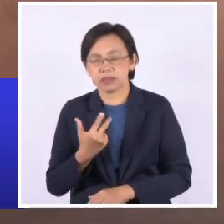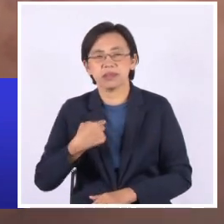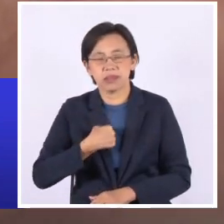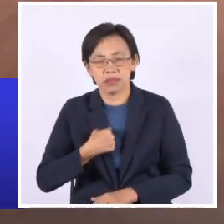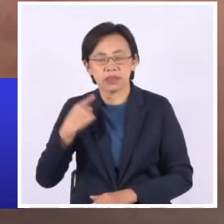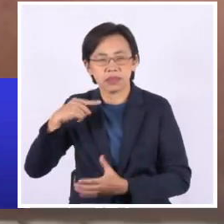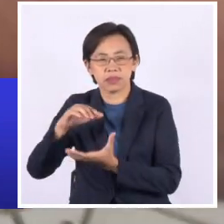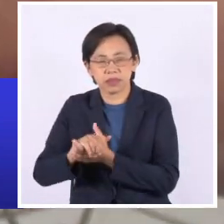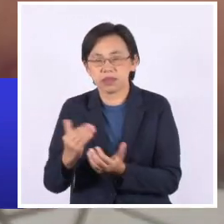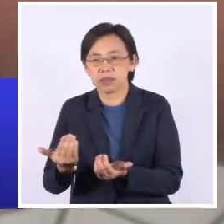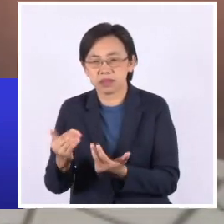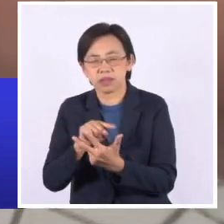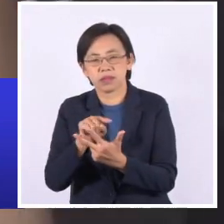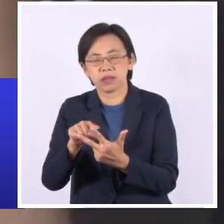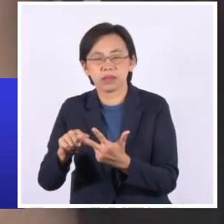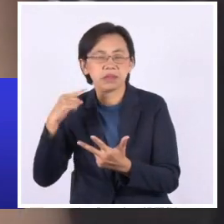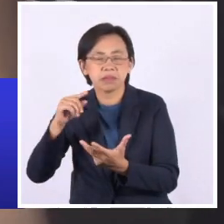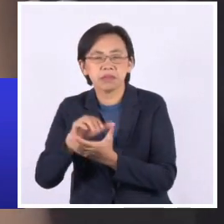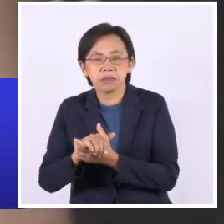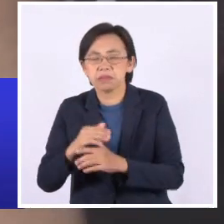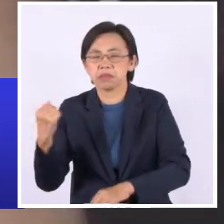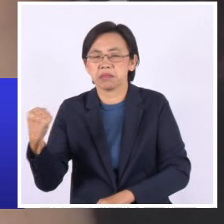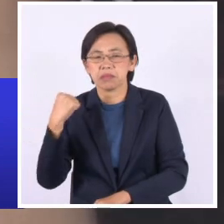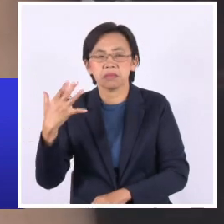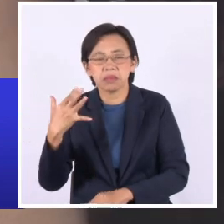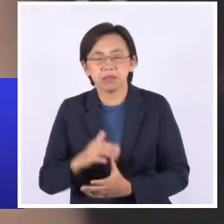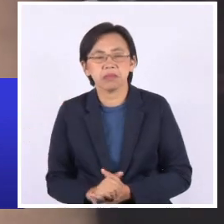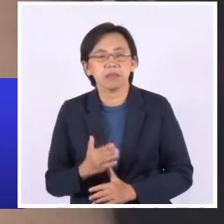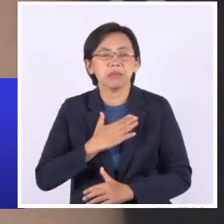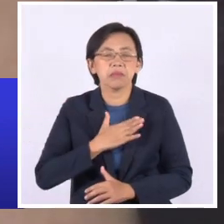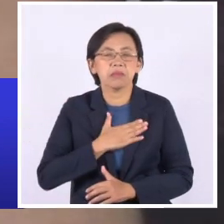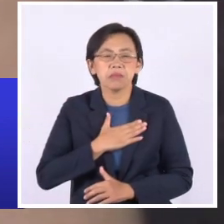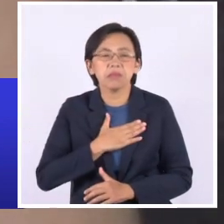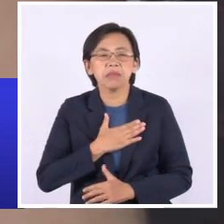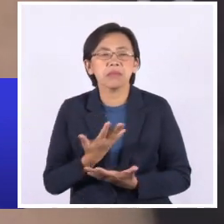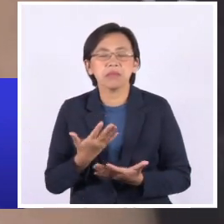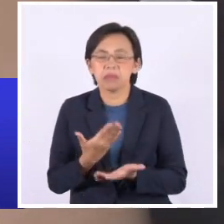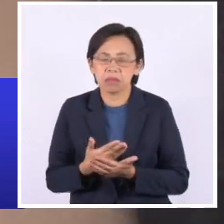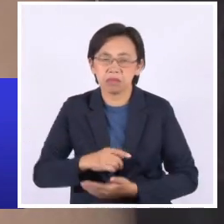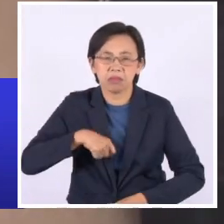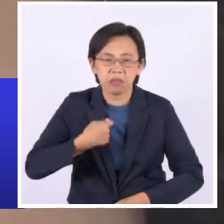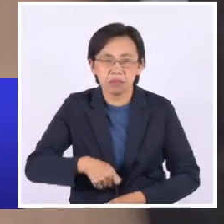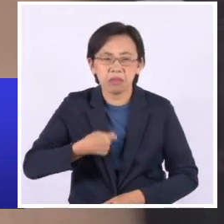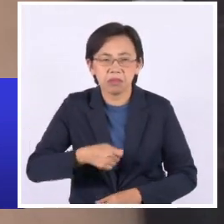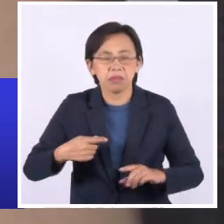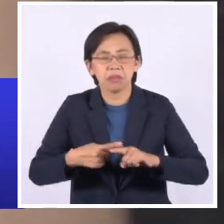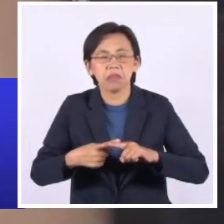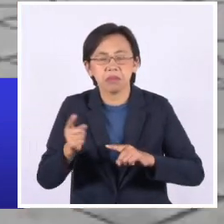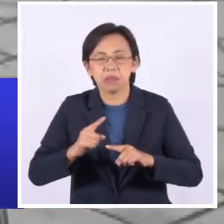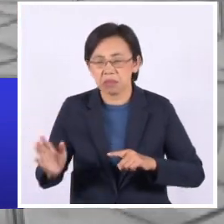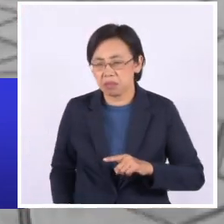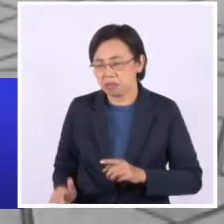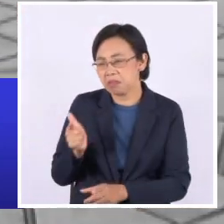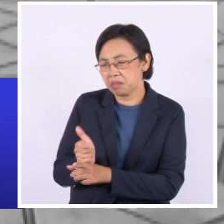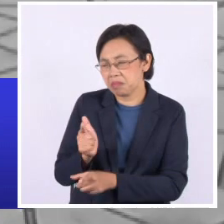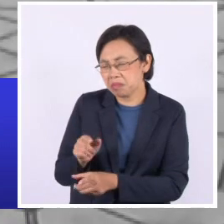ยาแล้วก็ลูกภรรยาก็ไม่ค่อยแข็งแรงนะคะกลายเป็นว่าต้องมานั่งเสียค่าใช้จ่ายกับการบาดเจ็บจากหมาที่ตัวเองสง